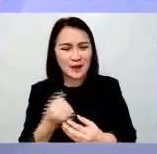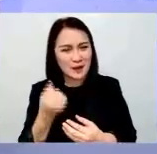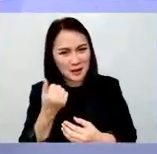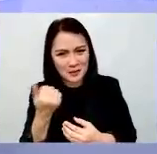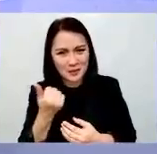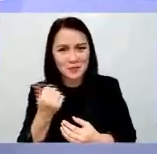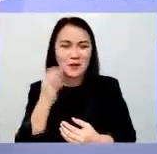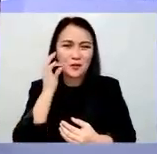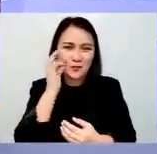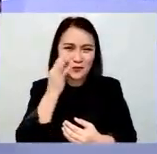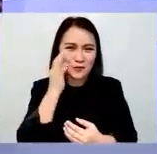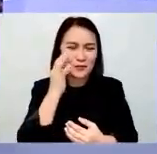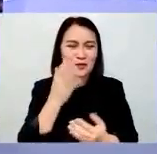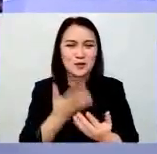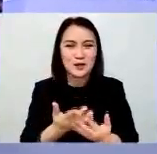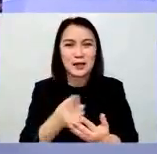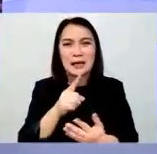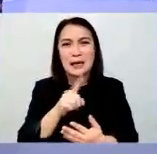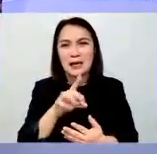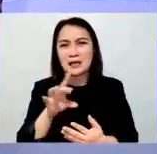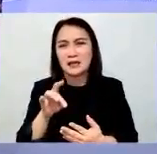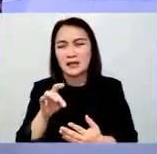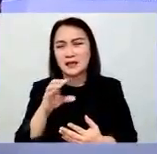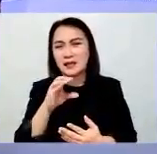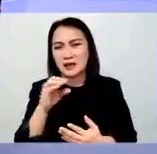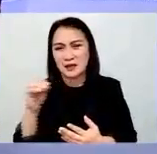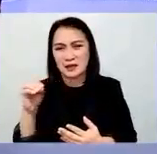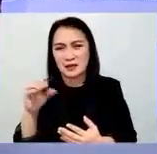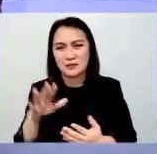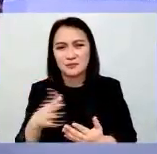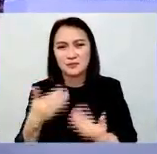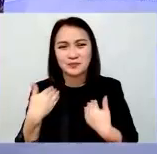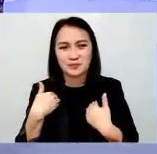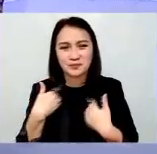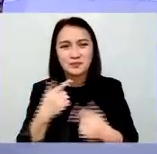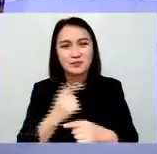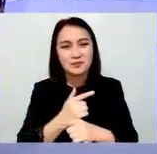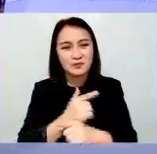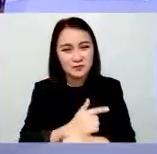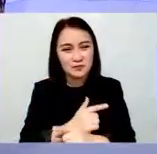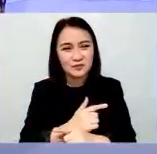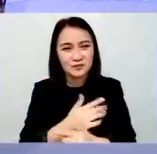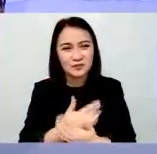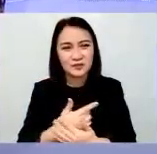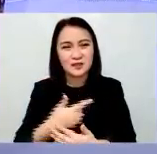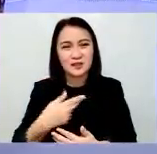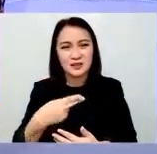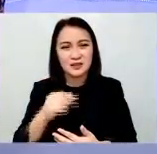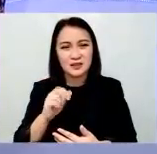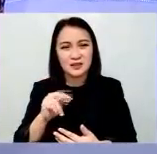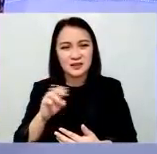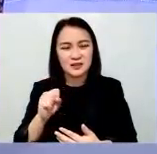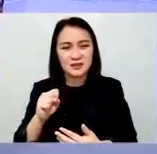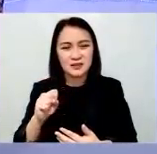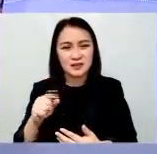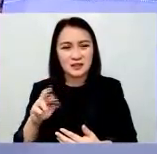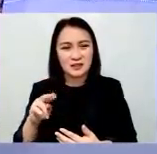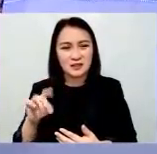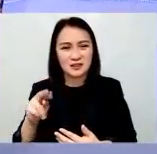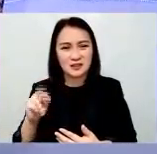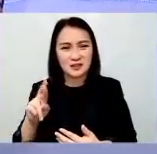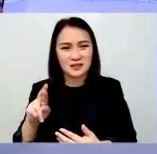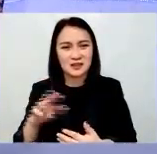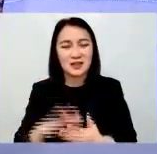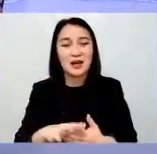around 1800s, naimbento ng German glass blower na si Hans Greiner ang sikat na sikat ngayong